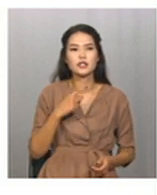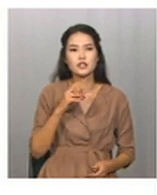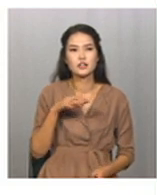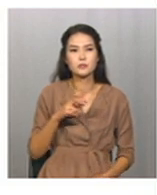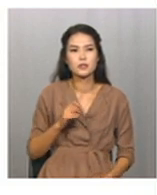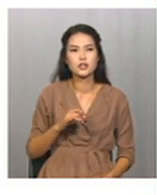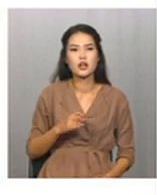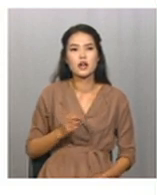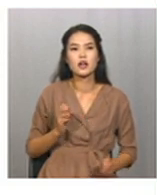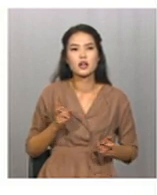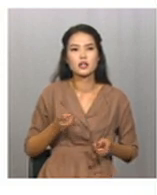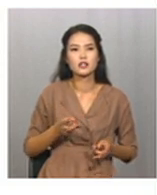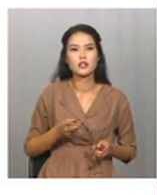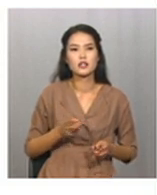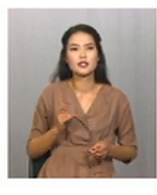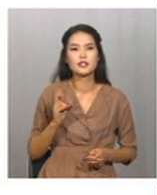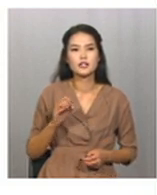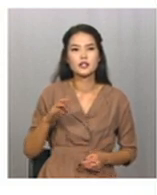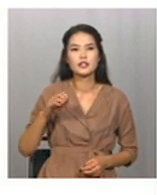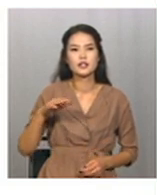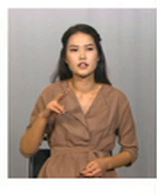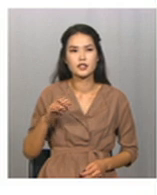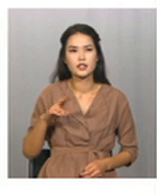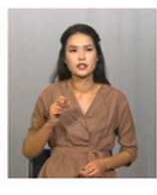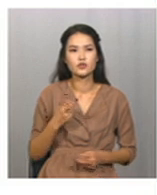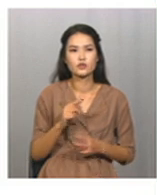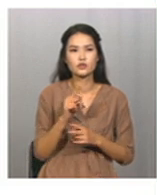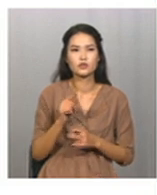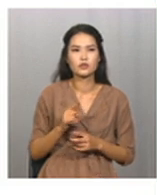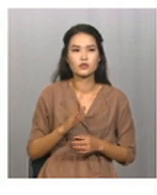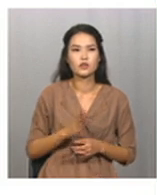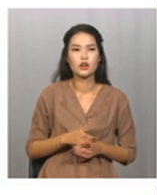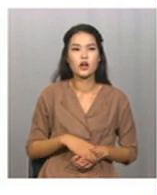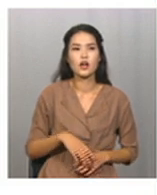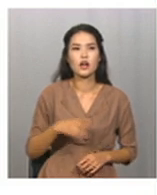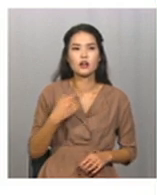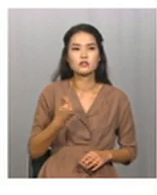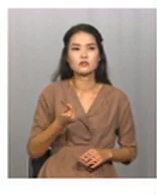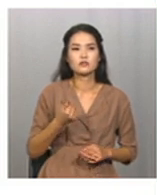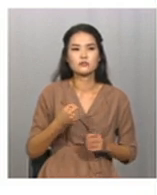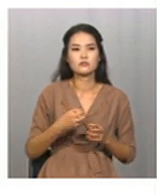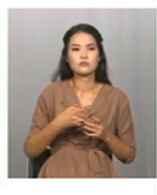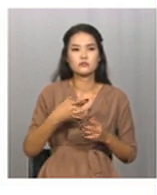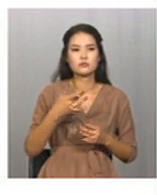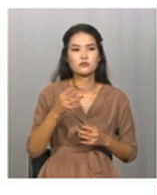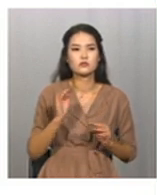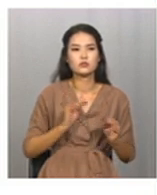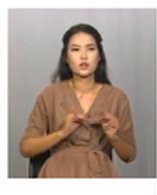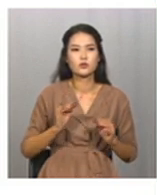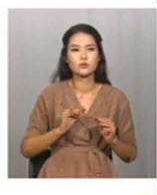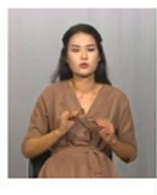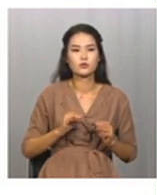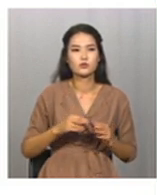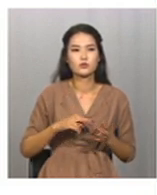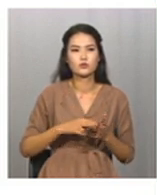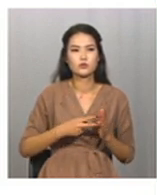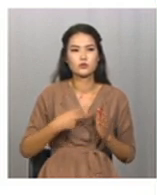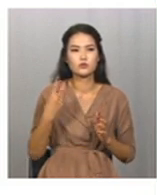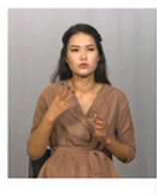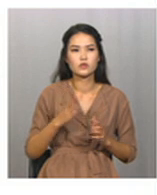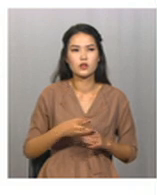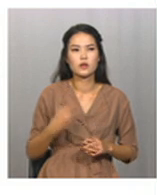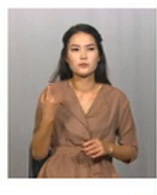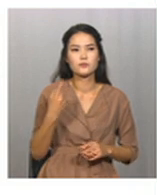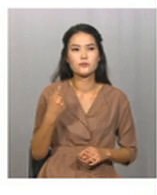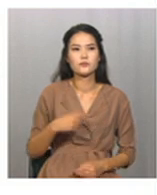нетпей, қайткенде, неткенде. Шартты бағыныңғы сабақтас құрмалас сөйлемнің жасалу жолдары.